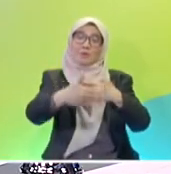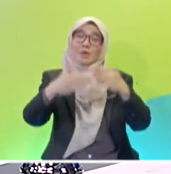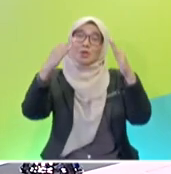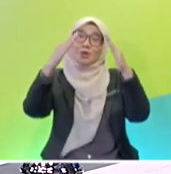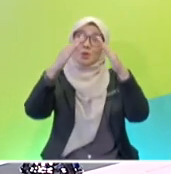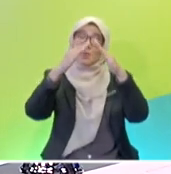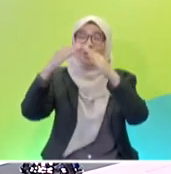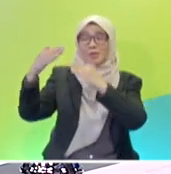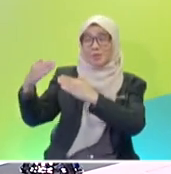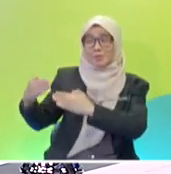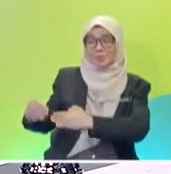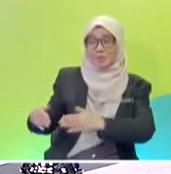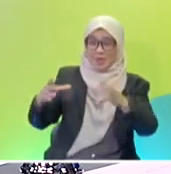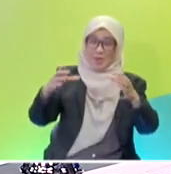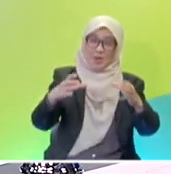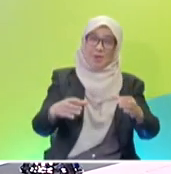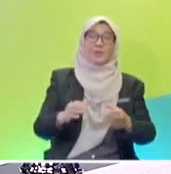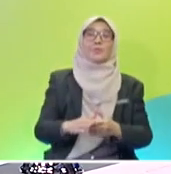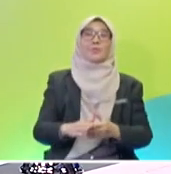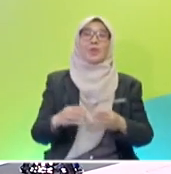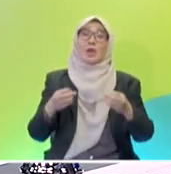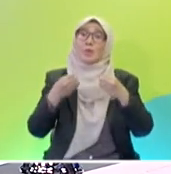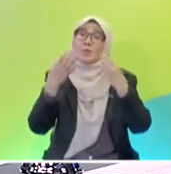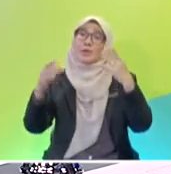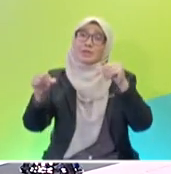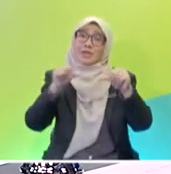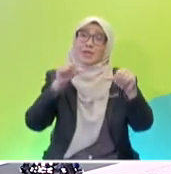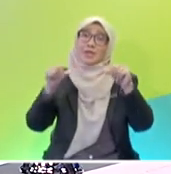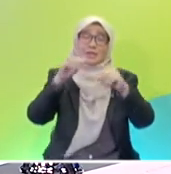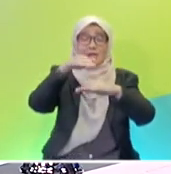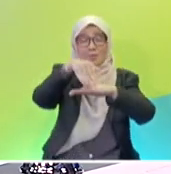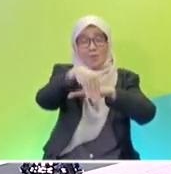tepi perigi. Pelbagai aktiviti di malam